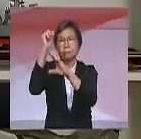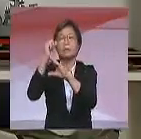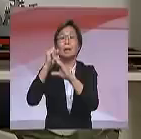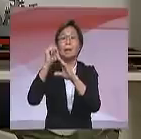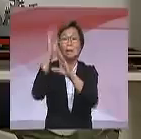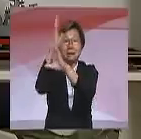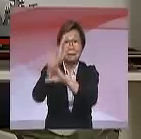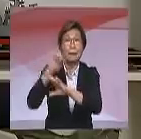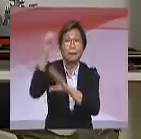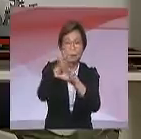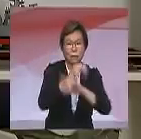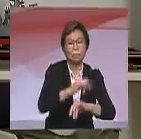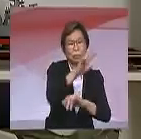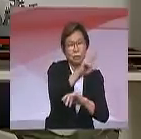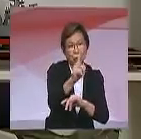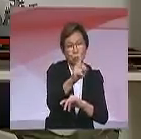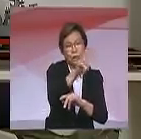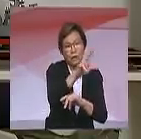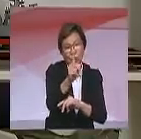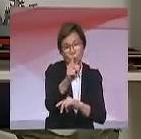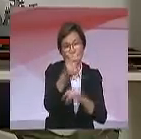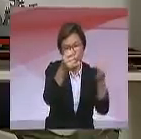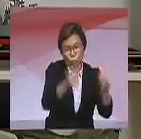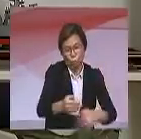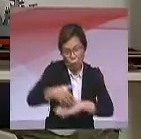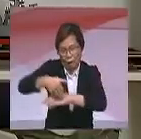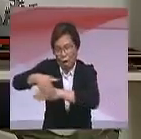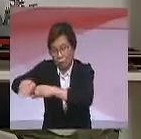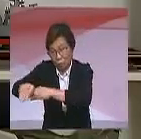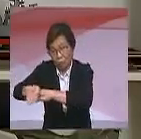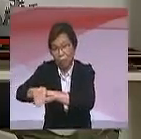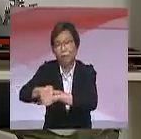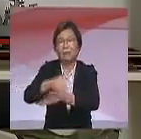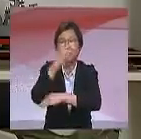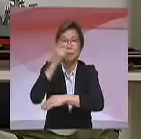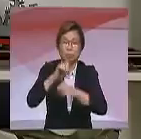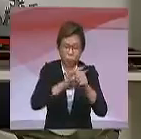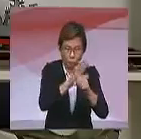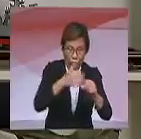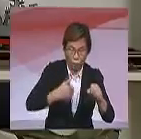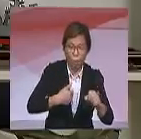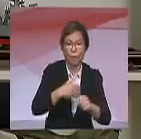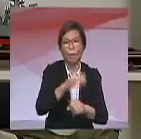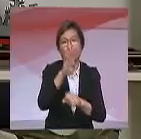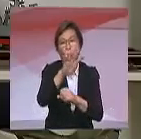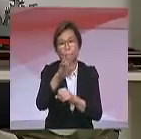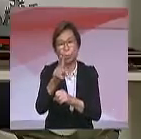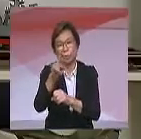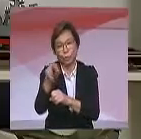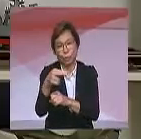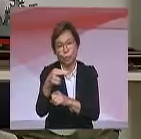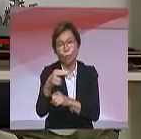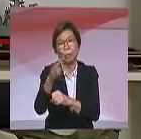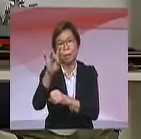381 individu telah dibawa ke hospital kerana COVID positif, manakala